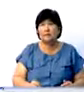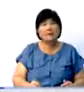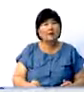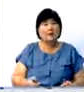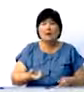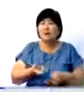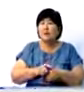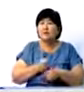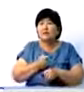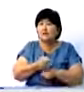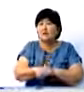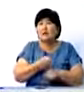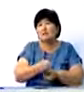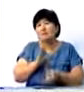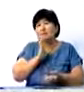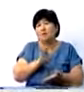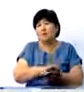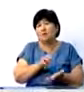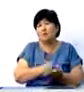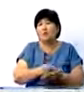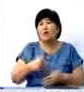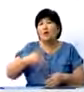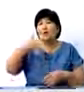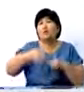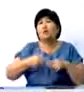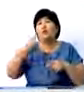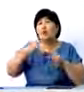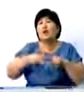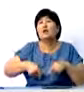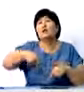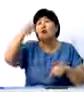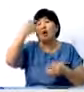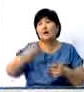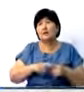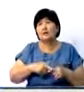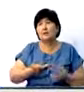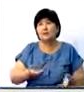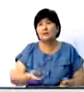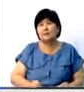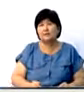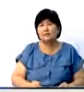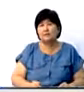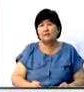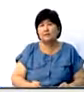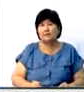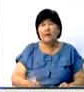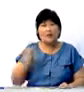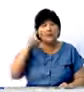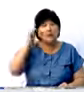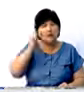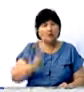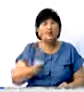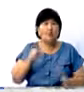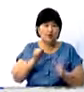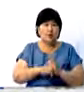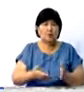Азаптаған әптен, зорлаған, төбеге апарған, екіншіде шыққан. Басына шлакоблок, бүтін шлакоблокпен ұрып, өлтіріп